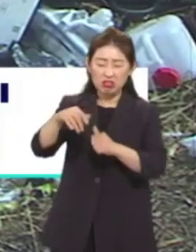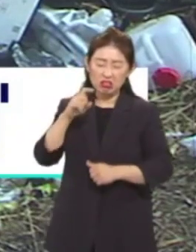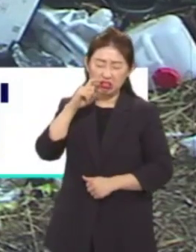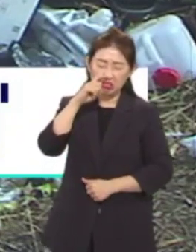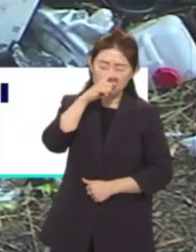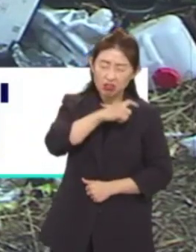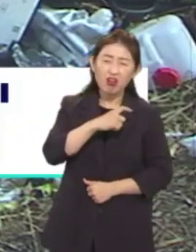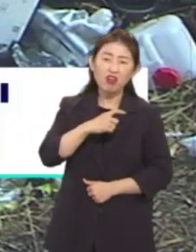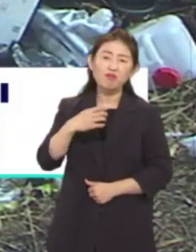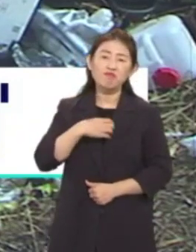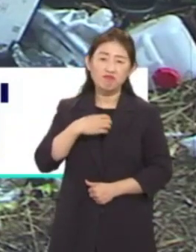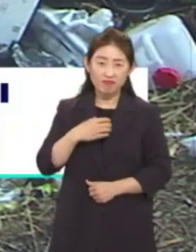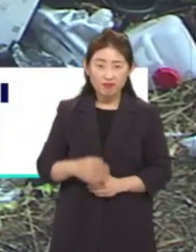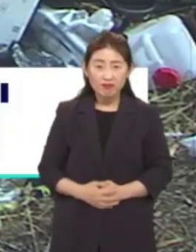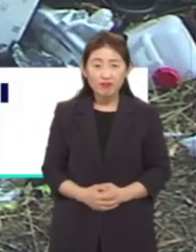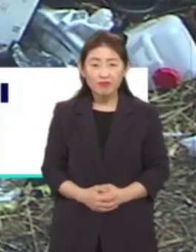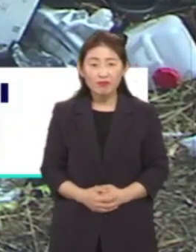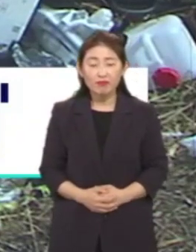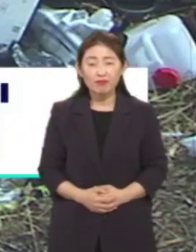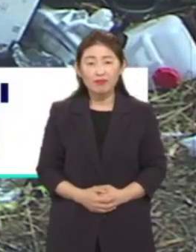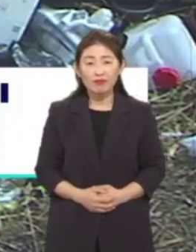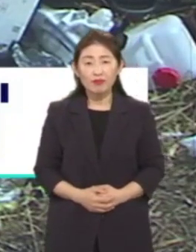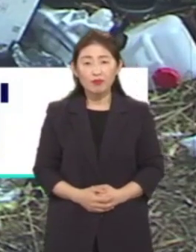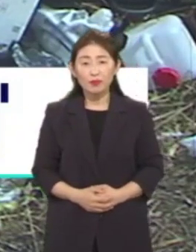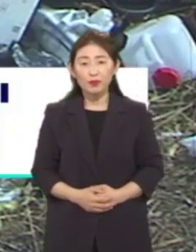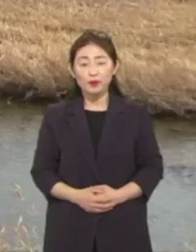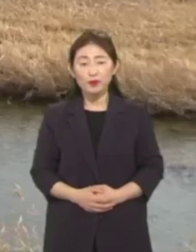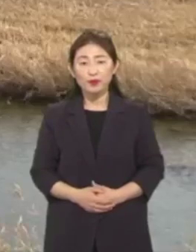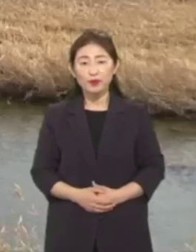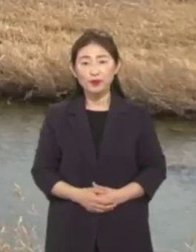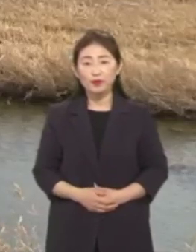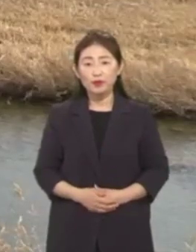우려되고 있습니다. 조영진 기자가 현장 취재했습니다.